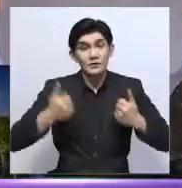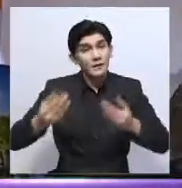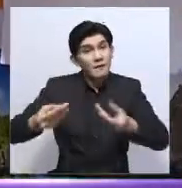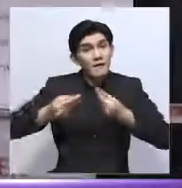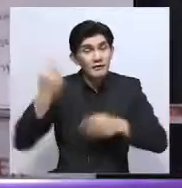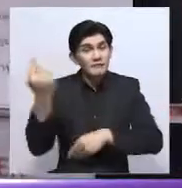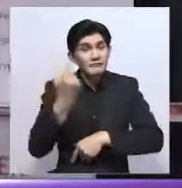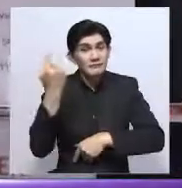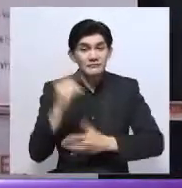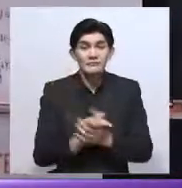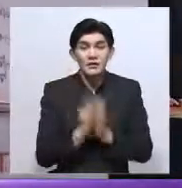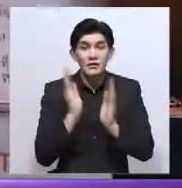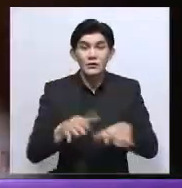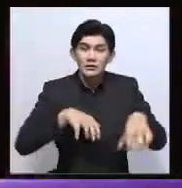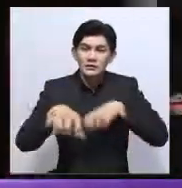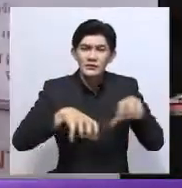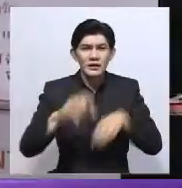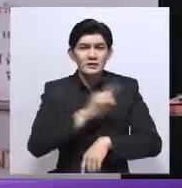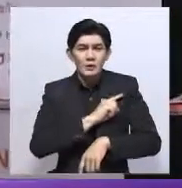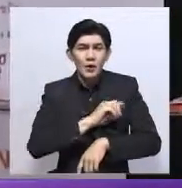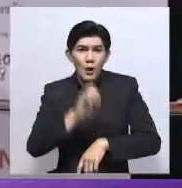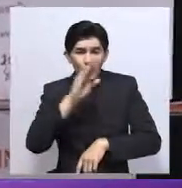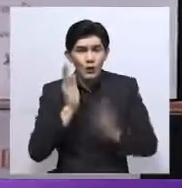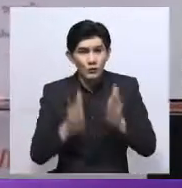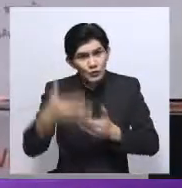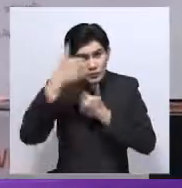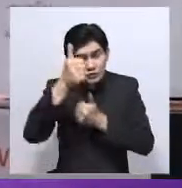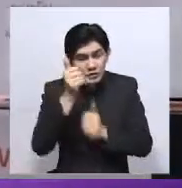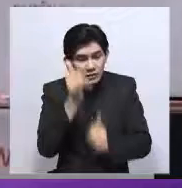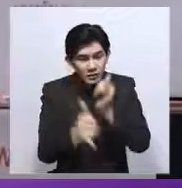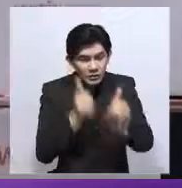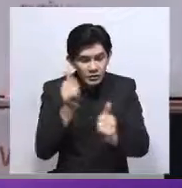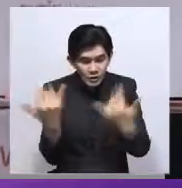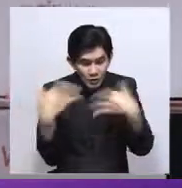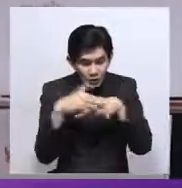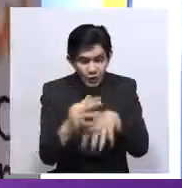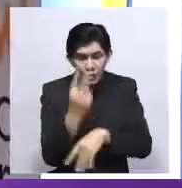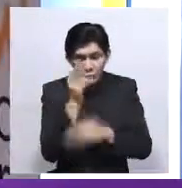สะดวกในการท่องเที่ยวโดยผู้จัดงานคาดว่าจะมีผู้ที่สนใจเข้าชมงานในครั้